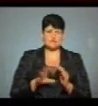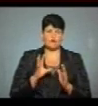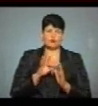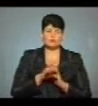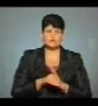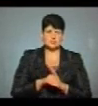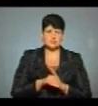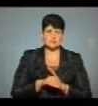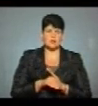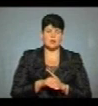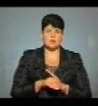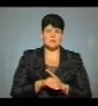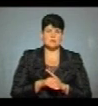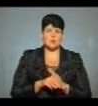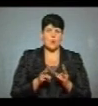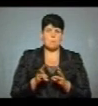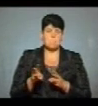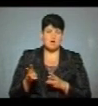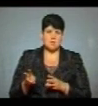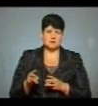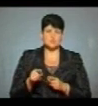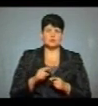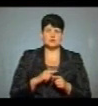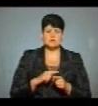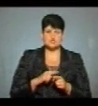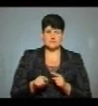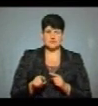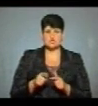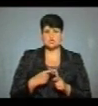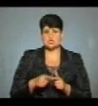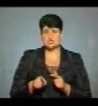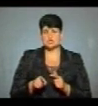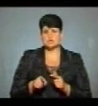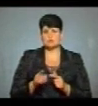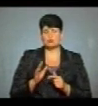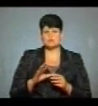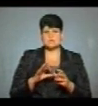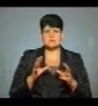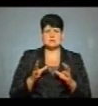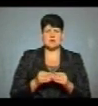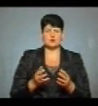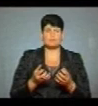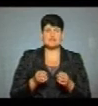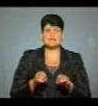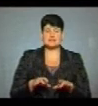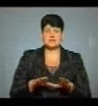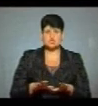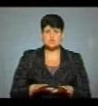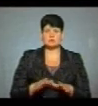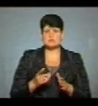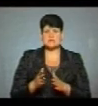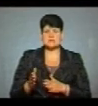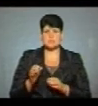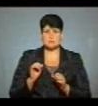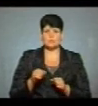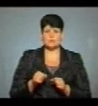собі опалення, тоді вже швидше, ніж буде загально прийняте рішення, якщо по такій системі ми